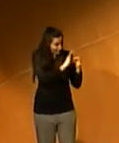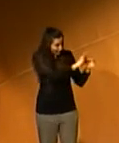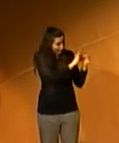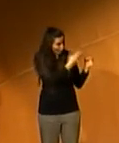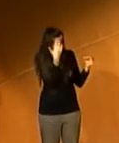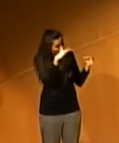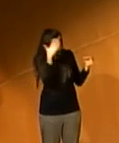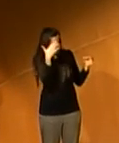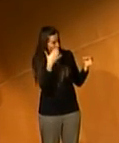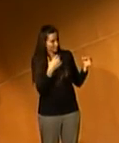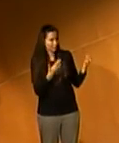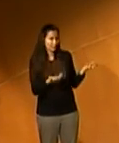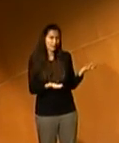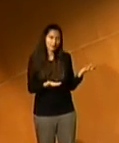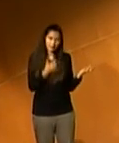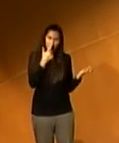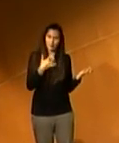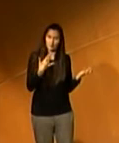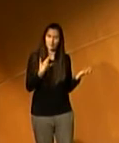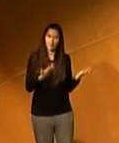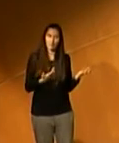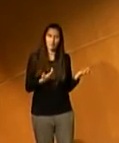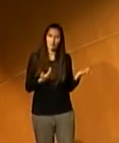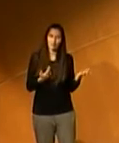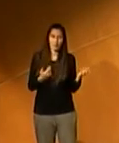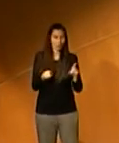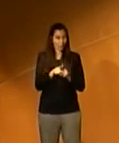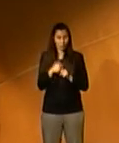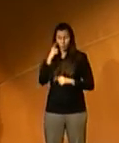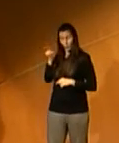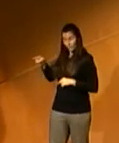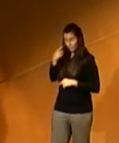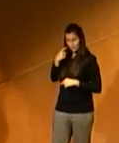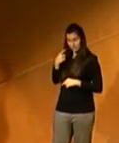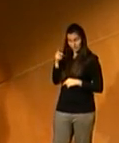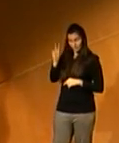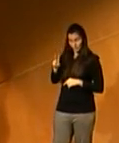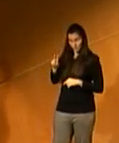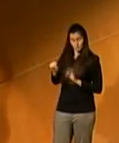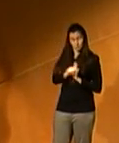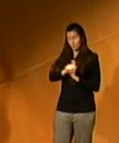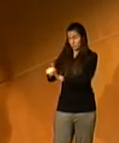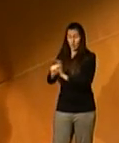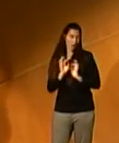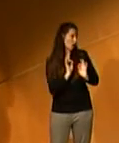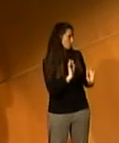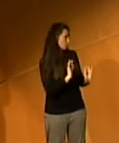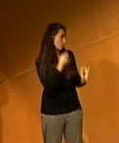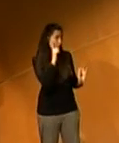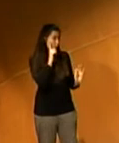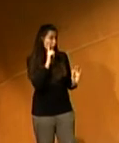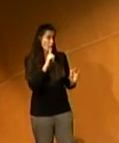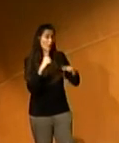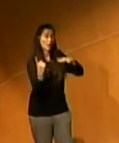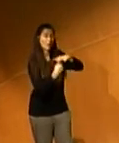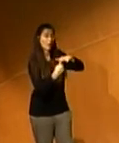Et vous-même, vous avez tendance à le mettre en premier dans votre travail. Oui, parce que l'intégration, je pense qu'elle se fait d'abord avec